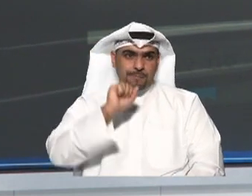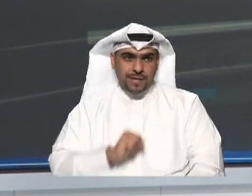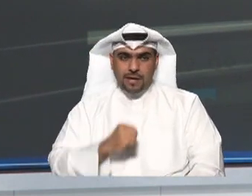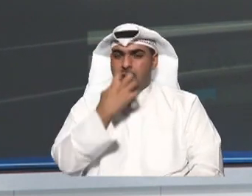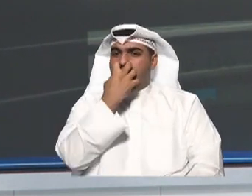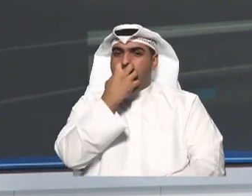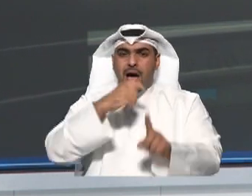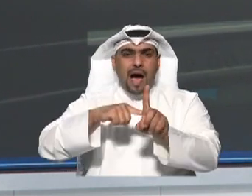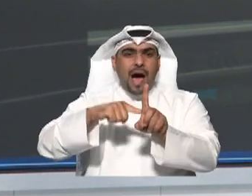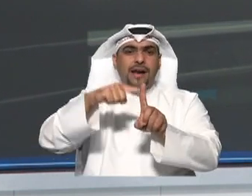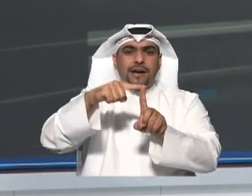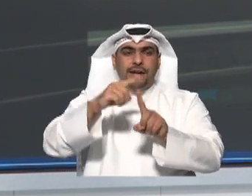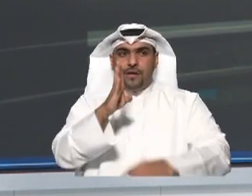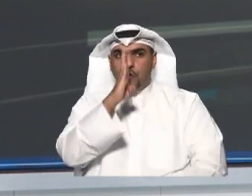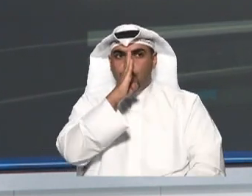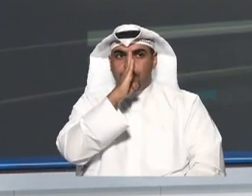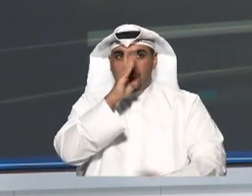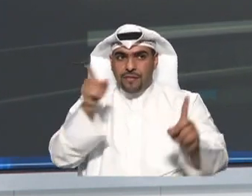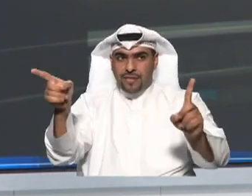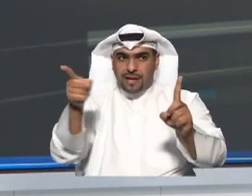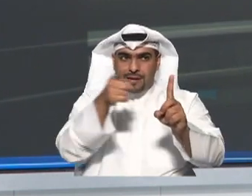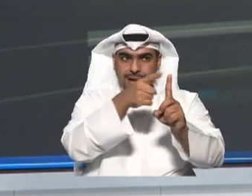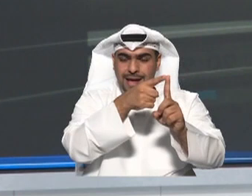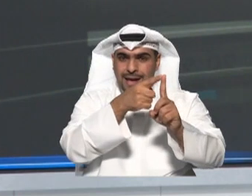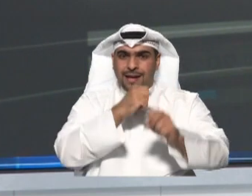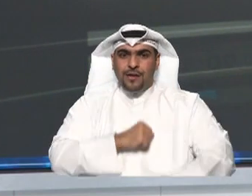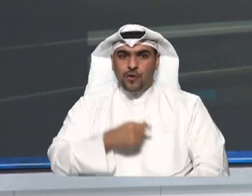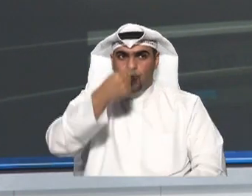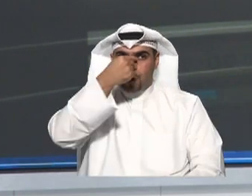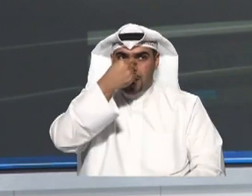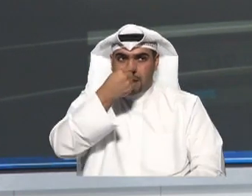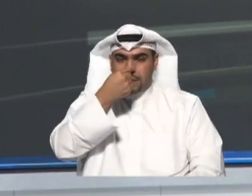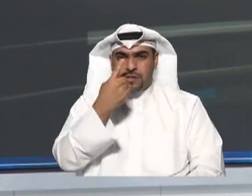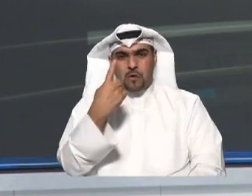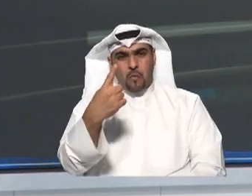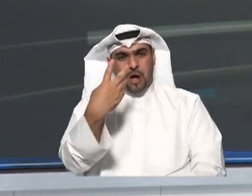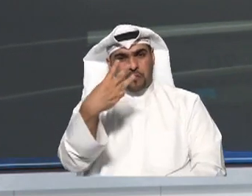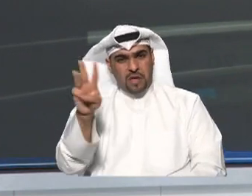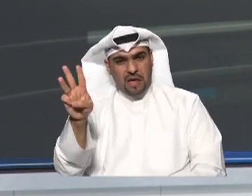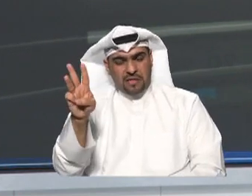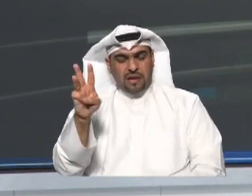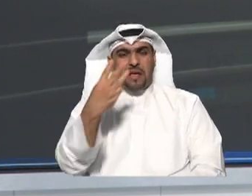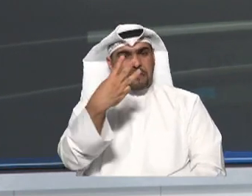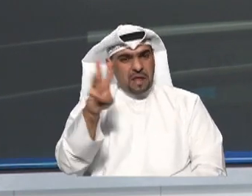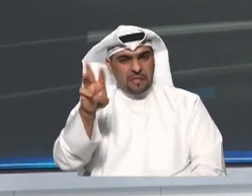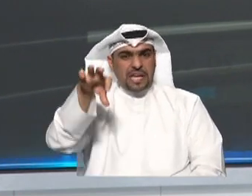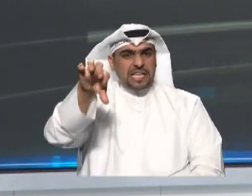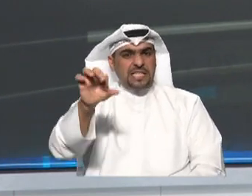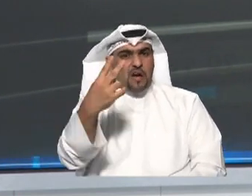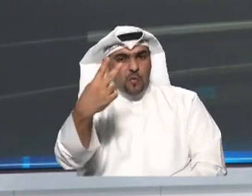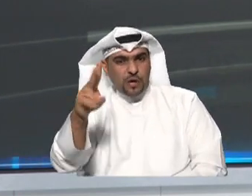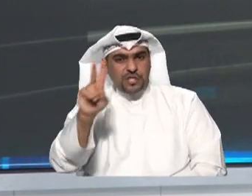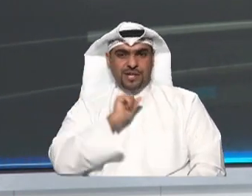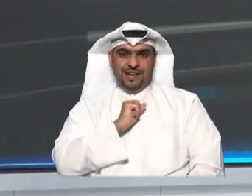لدرجات الحراره العظمى المتوقعه خلال الايام الخمسه المقبله متوقع تصل ما بين 29 الى 31 في مدينه الكويت، لكن